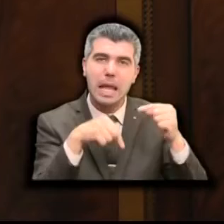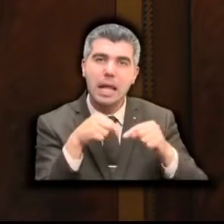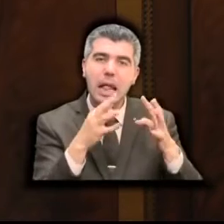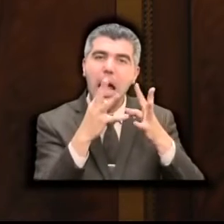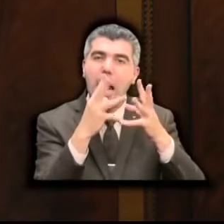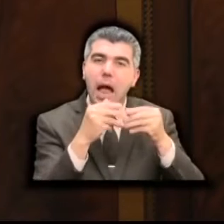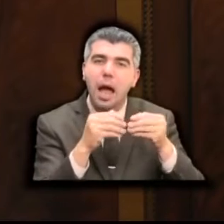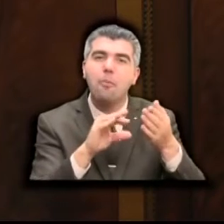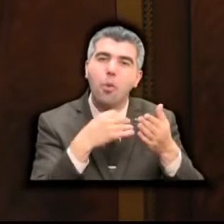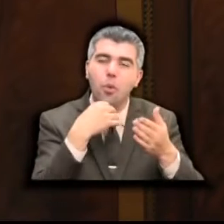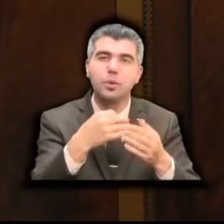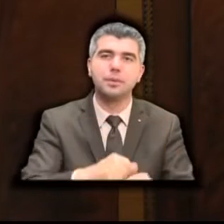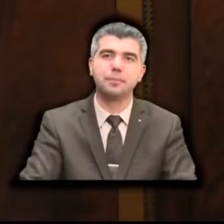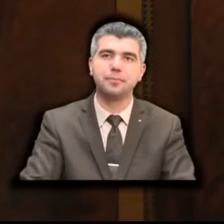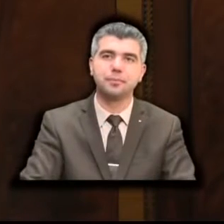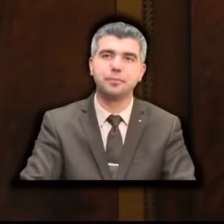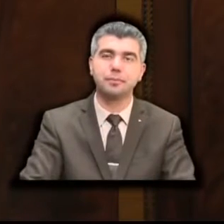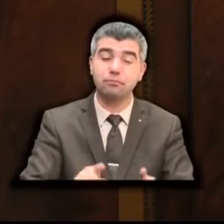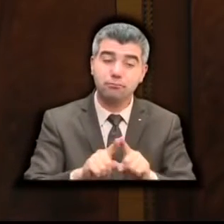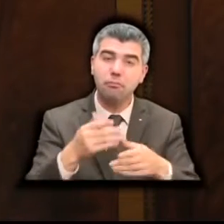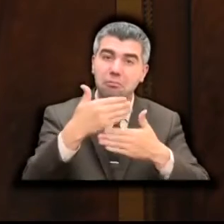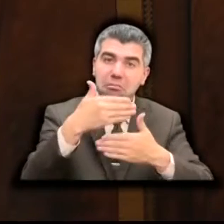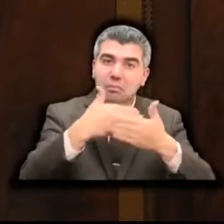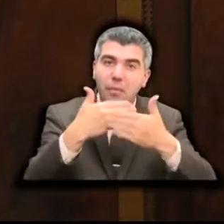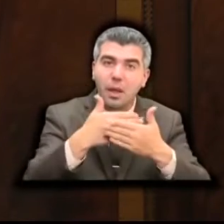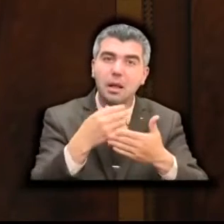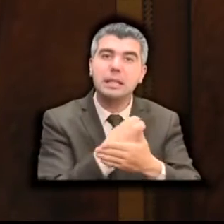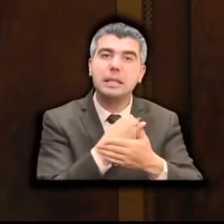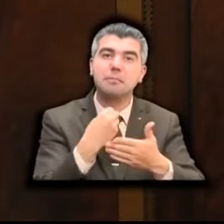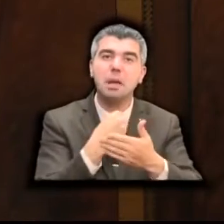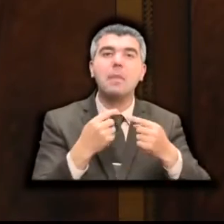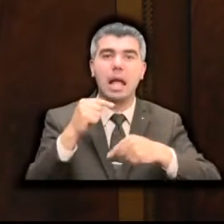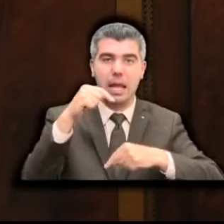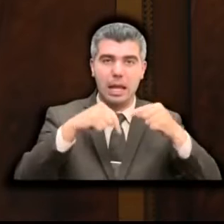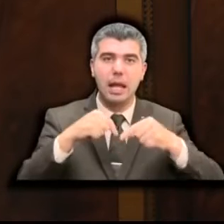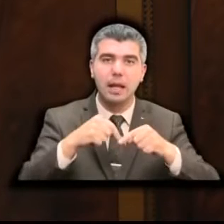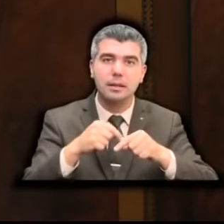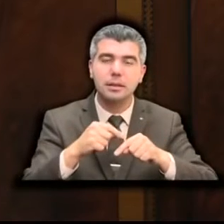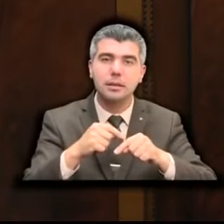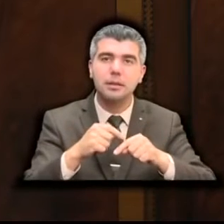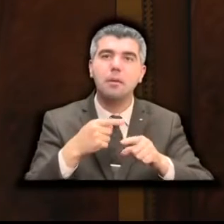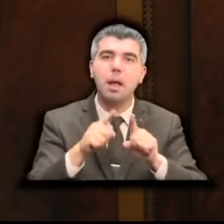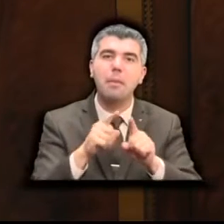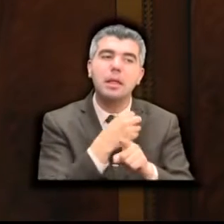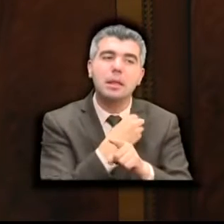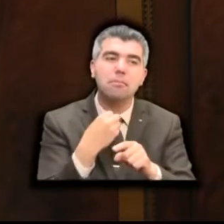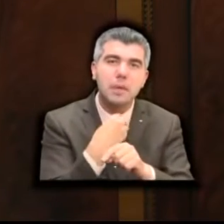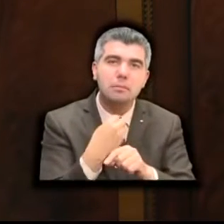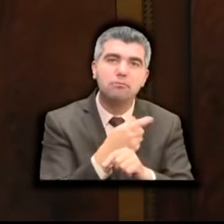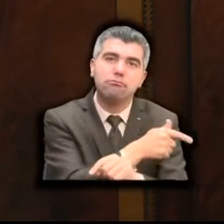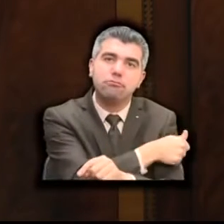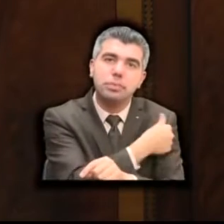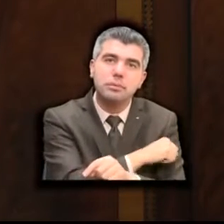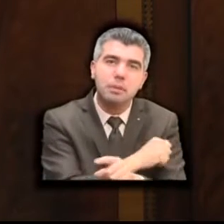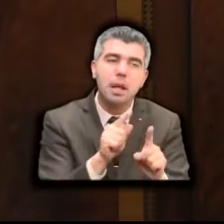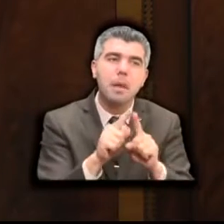وسعيا لتطويره وتجويده: تأهيل البنية التحتية الاستشفائية وتوفير الموارد البشرية. وفي هذا الصدد نسجل بارتياح